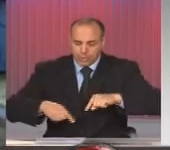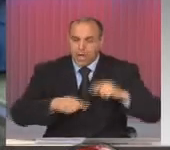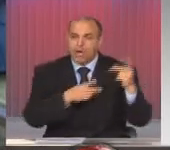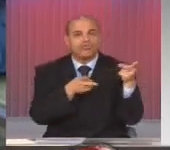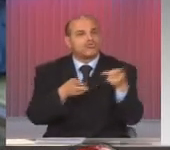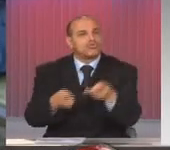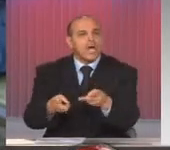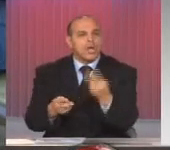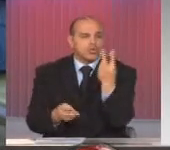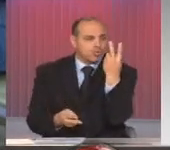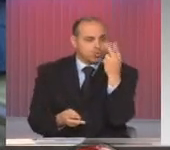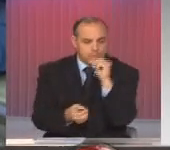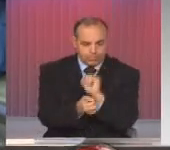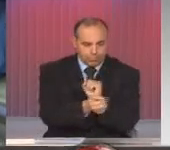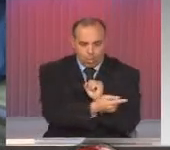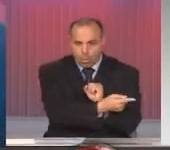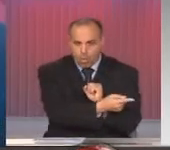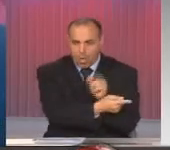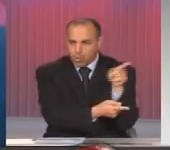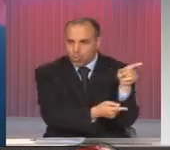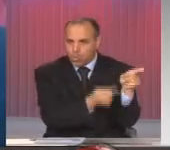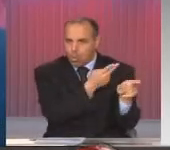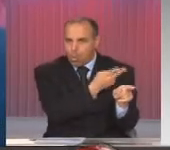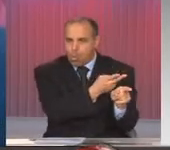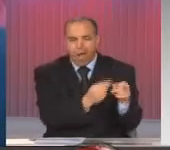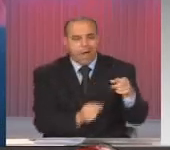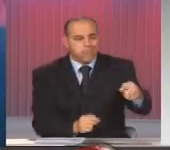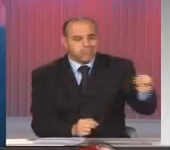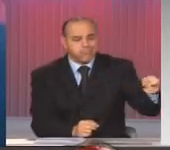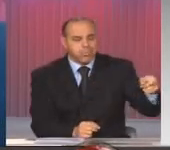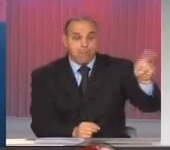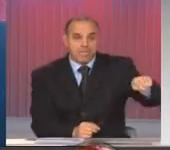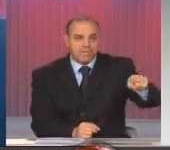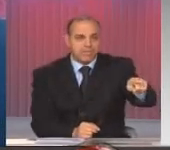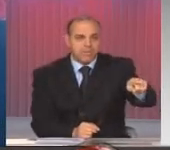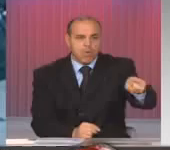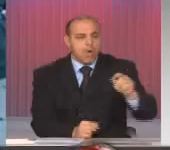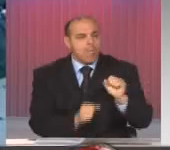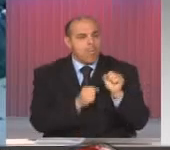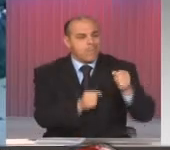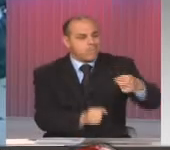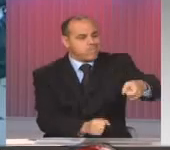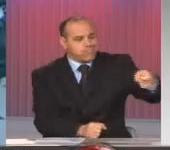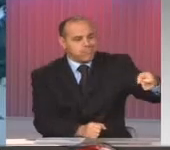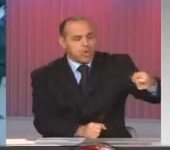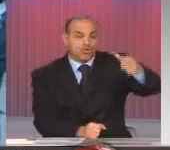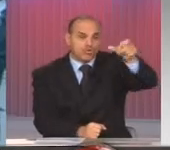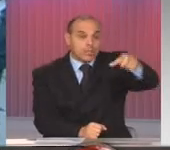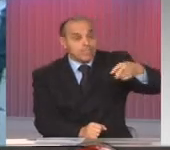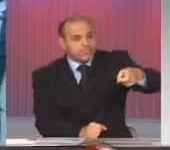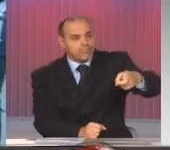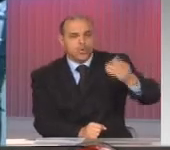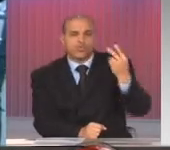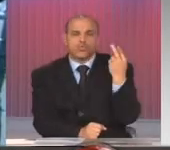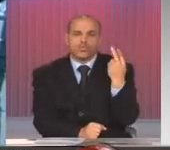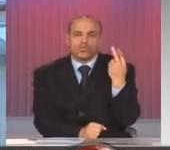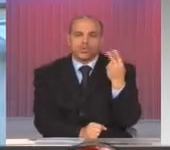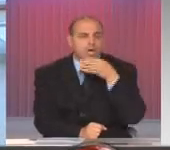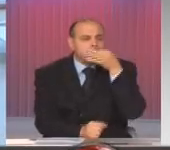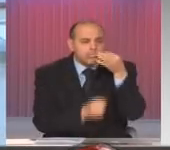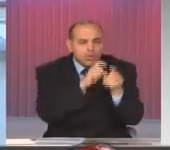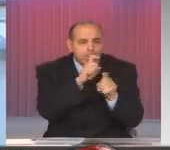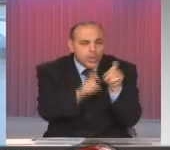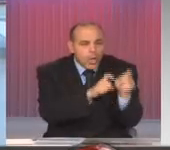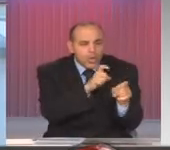خلالها المتهمان اللذان وجهت لهما تهمة القتل العمد ومحاولة قتل نفس بشرية. ولدى استنطاقهما